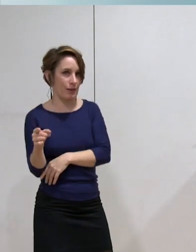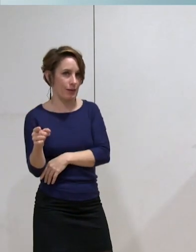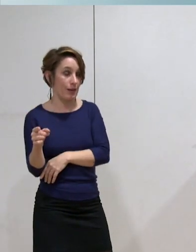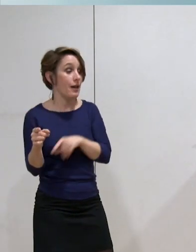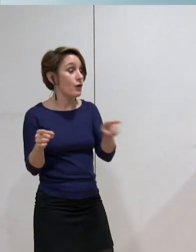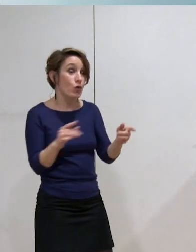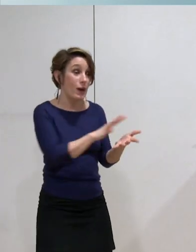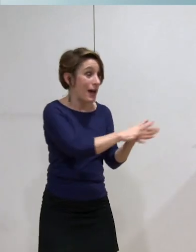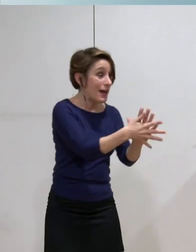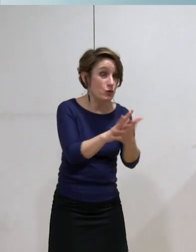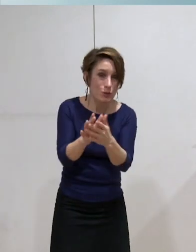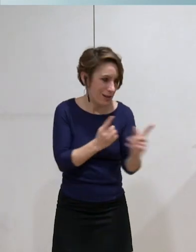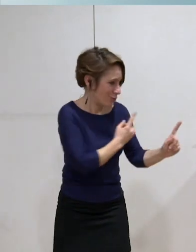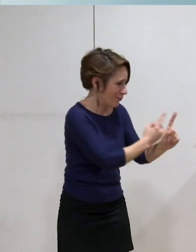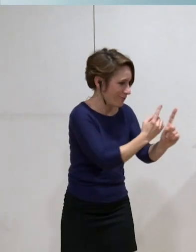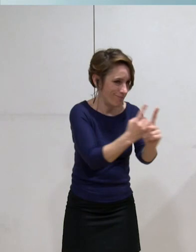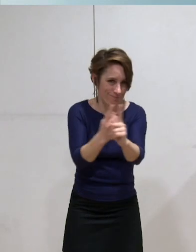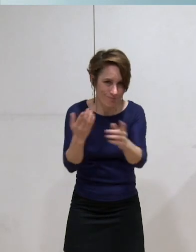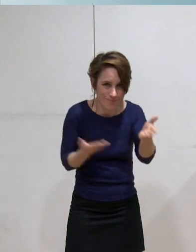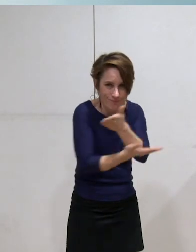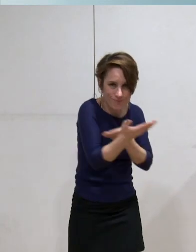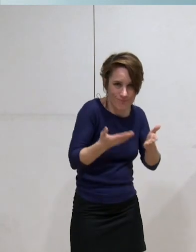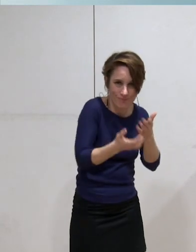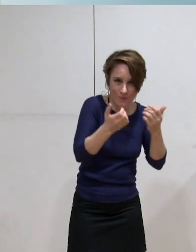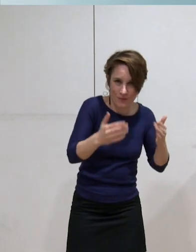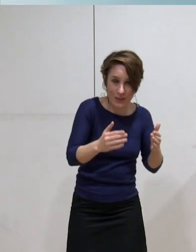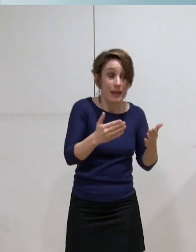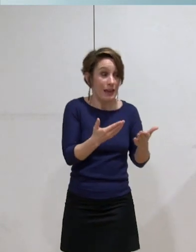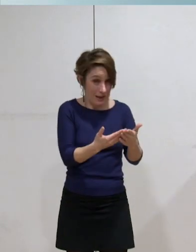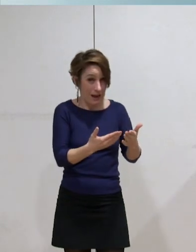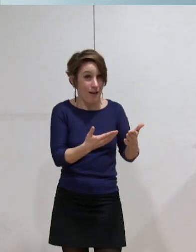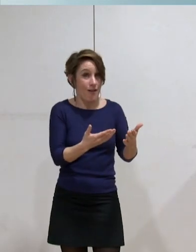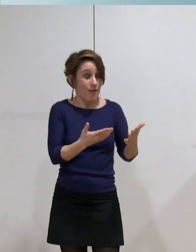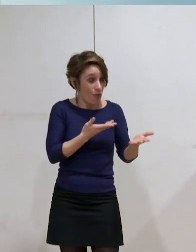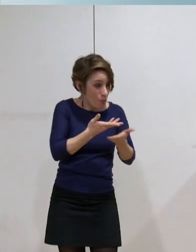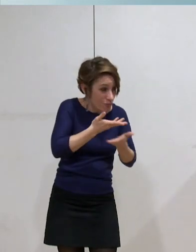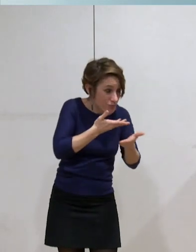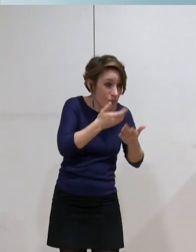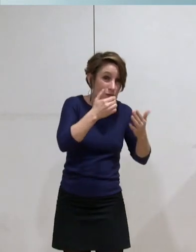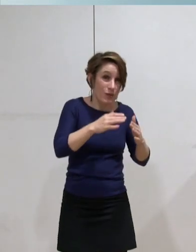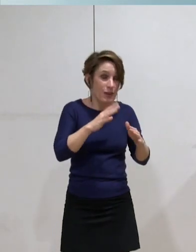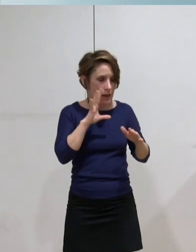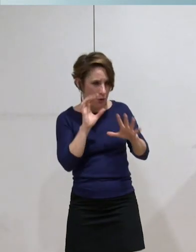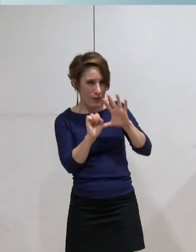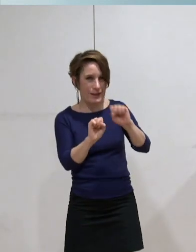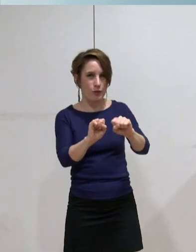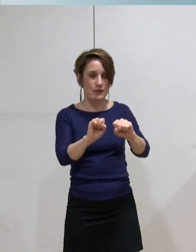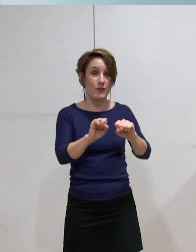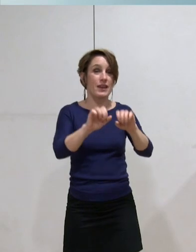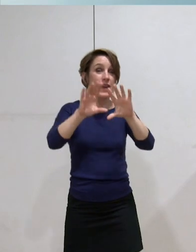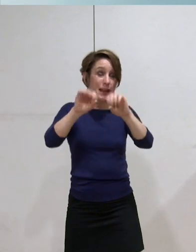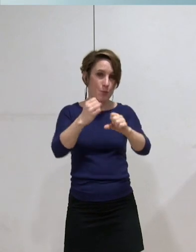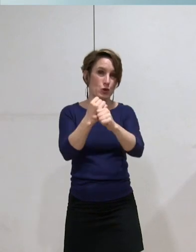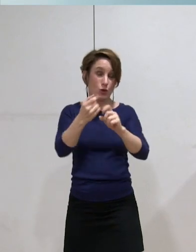les associations que nous avons décideré d'identifier les temps de travail et les postes dédiés à ces